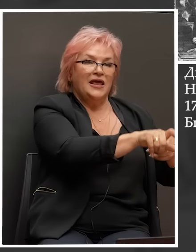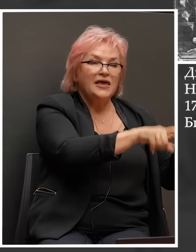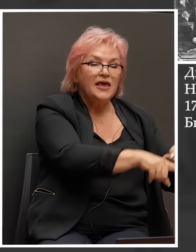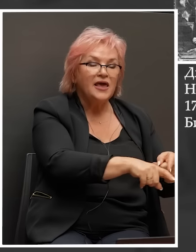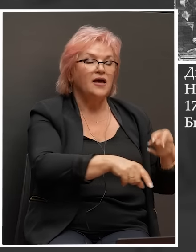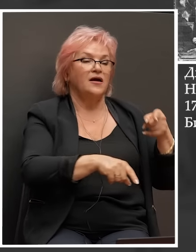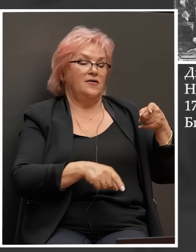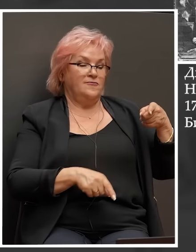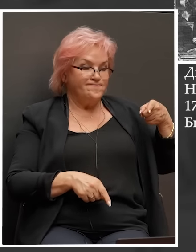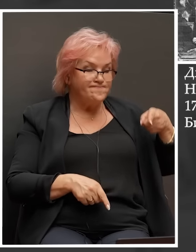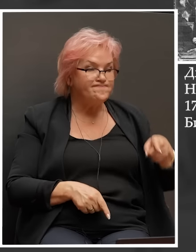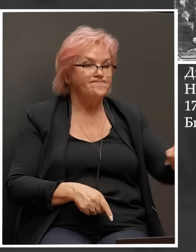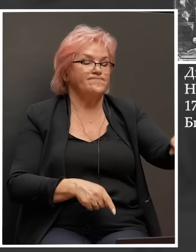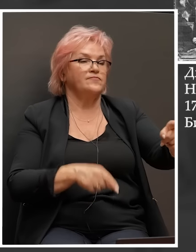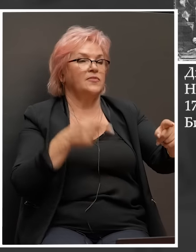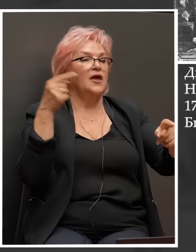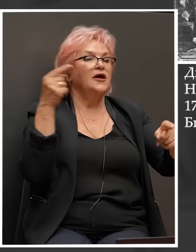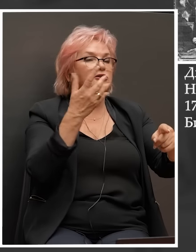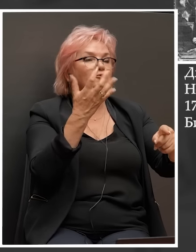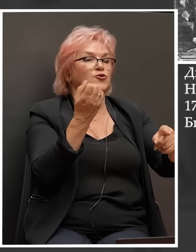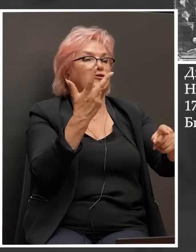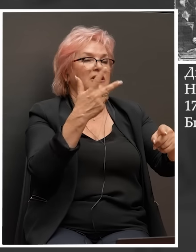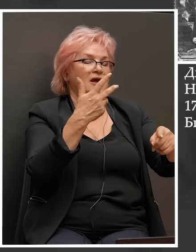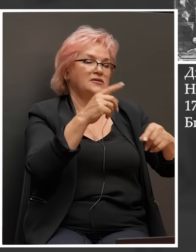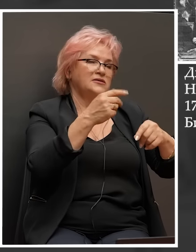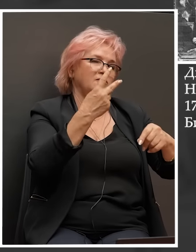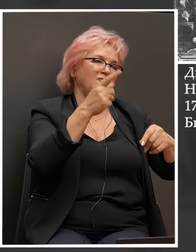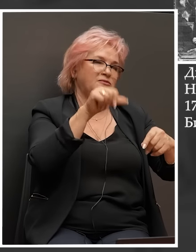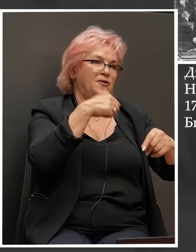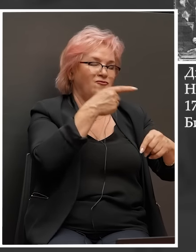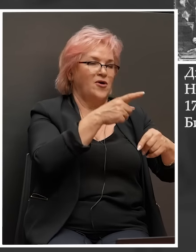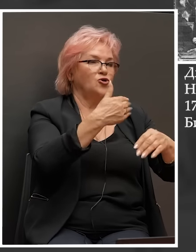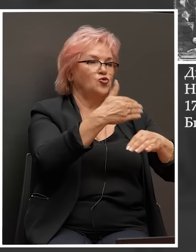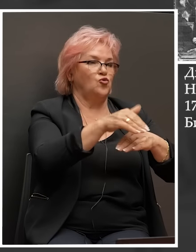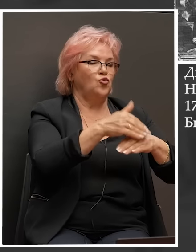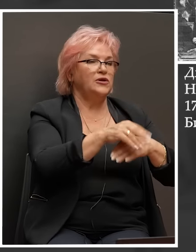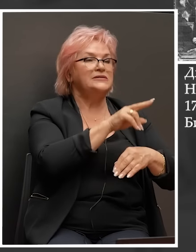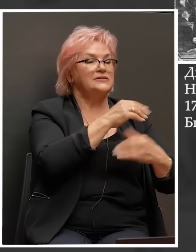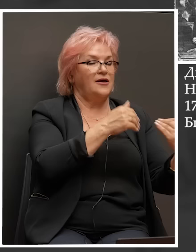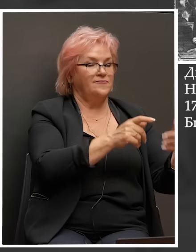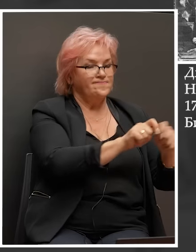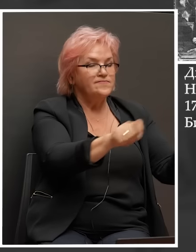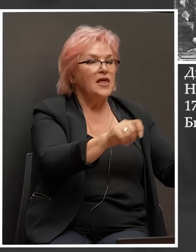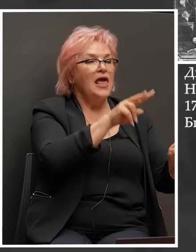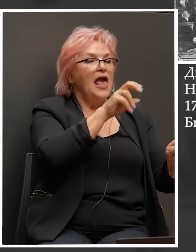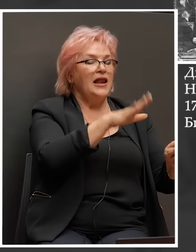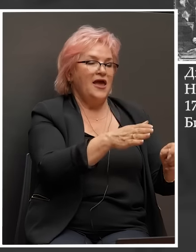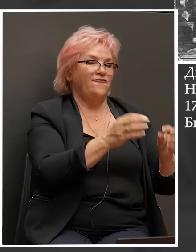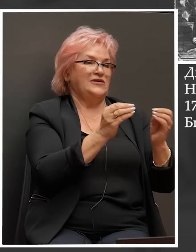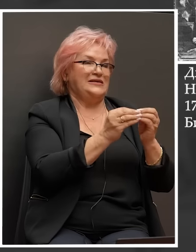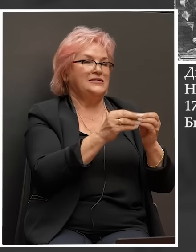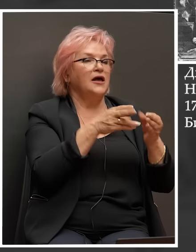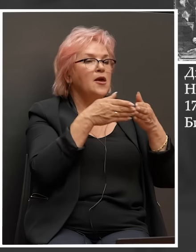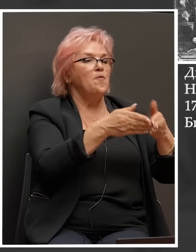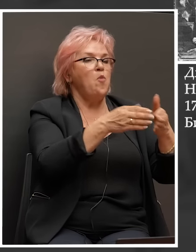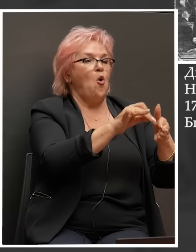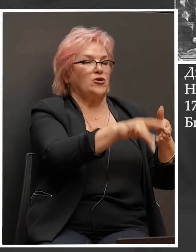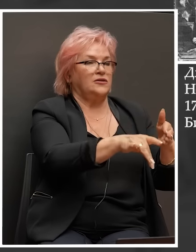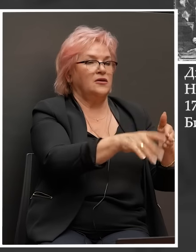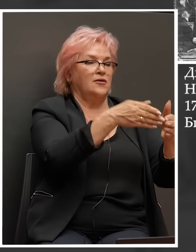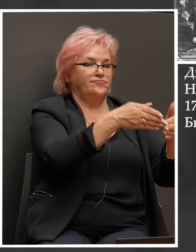Виа Репета пробивает в 1513-1521 году Лев X. Она идет к порту Репета, от которого